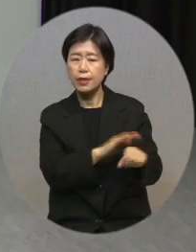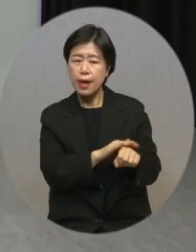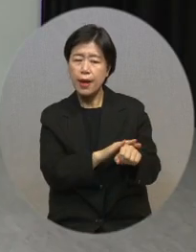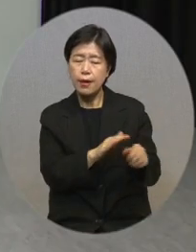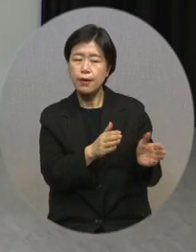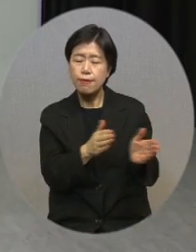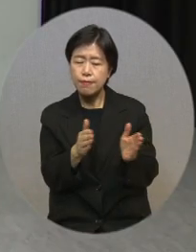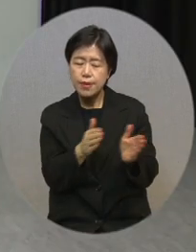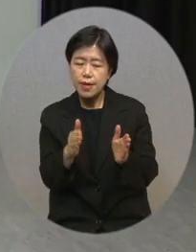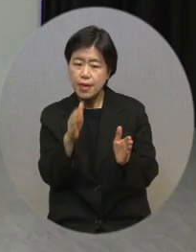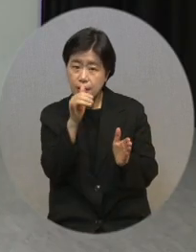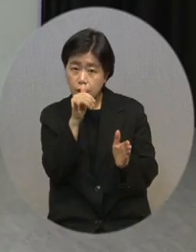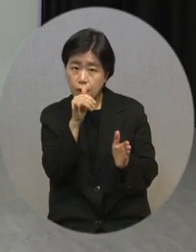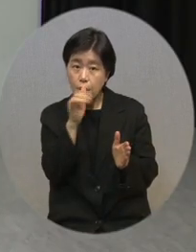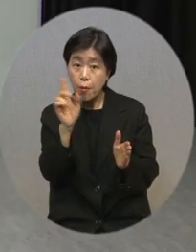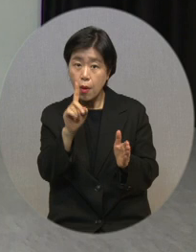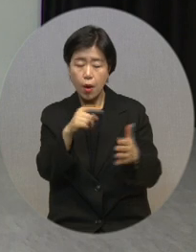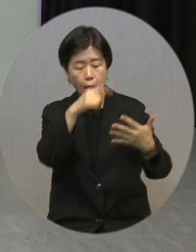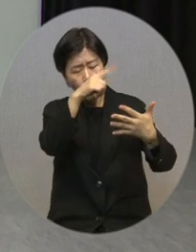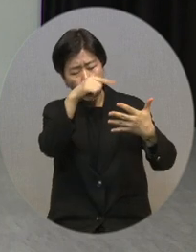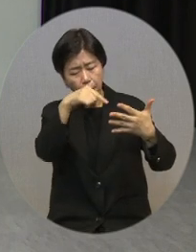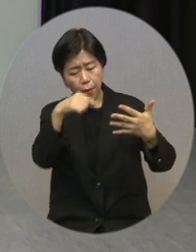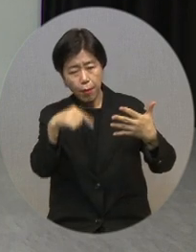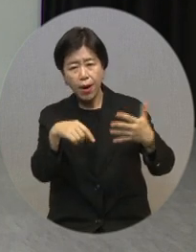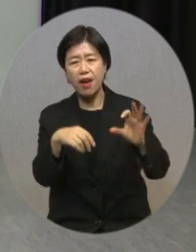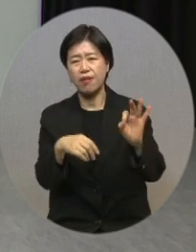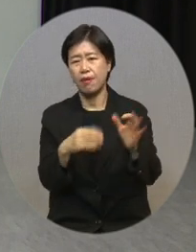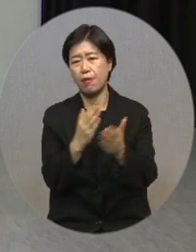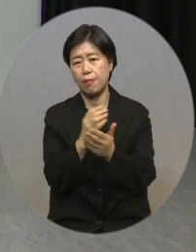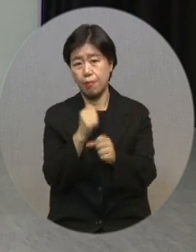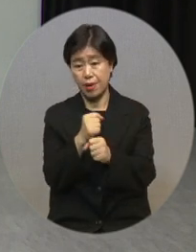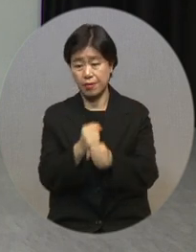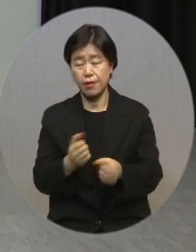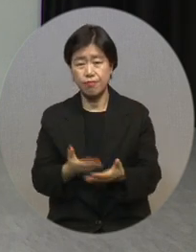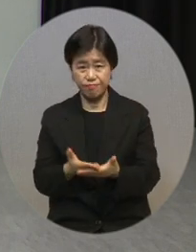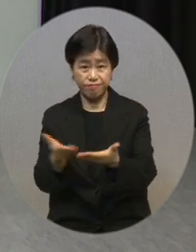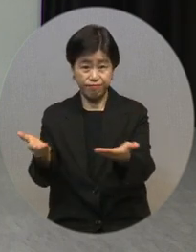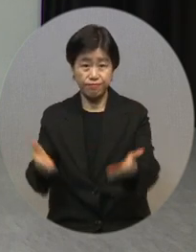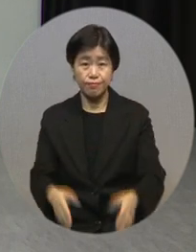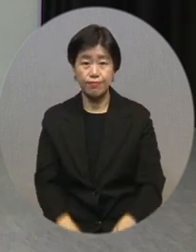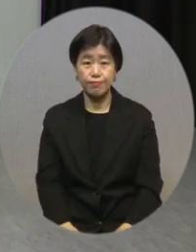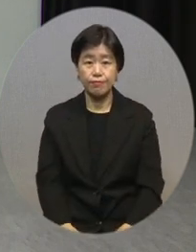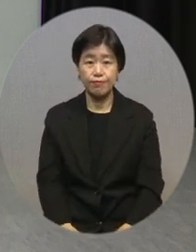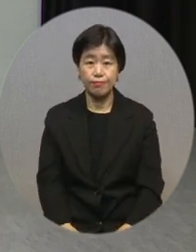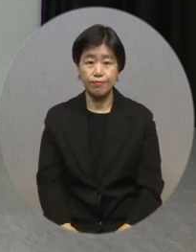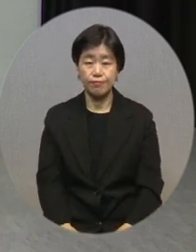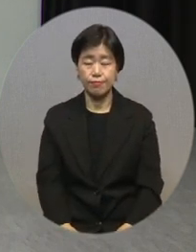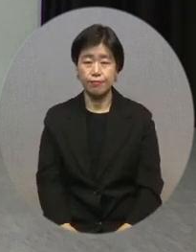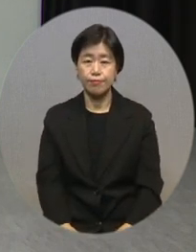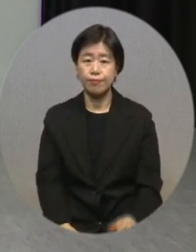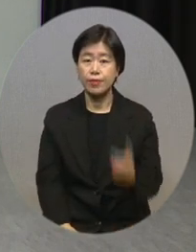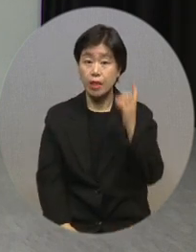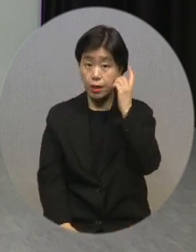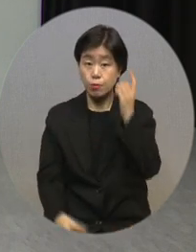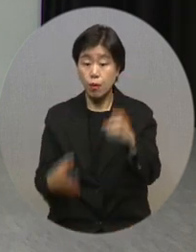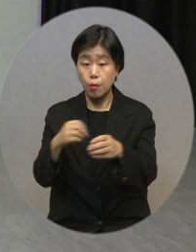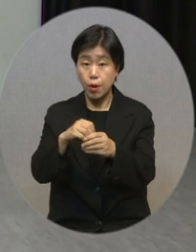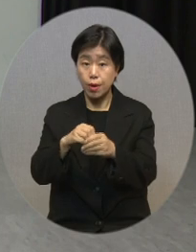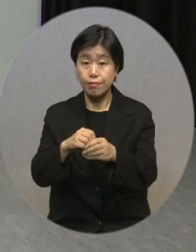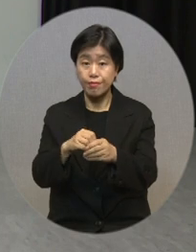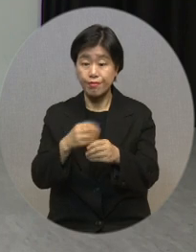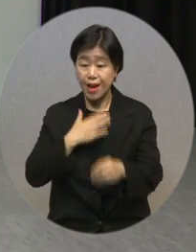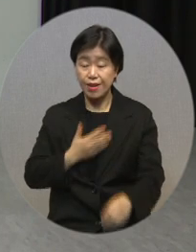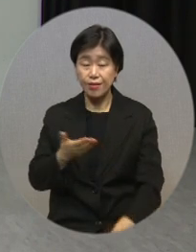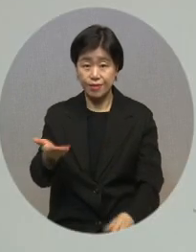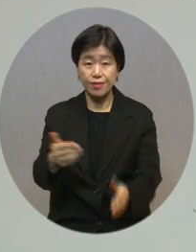그래서 그 10개의 그 체크리스트를 만들어서 지금 그 모바일에 다 지금 그 뿌리고 네. 있습니다. 이렇게 지금